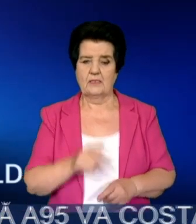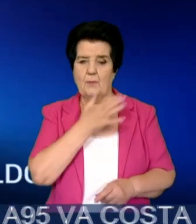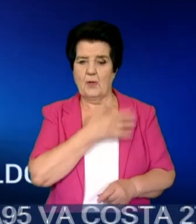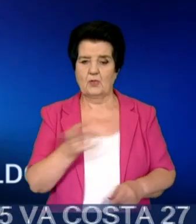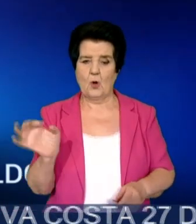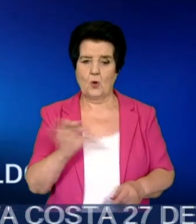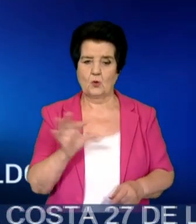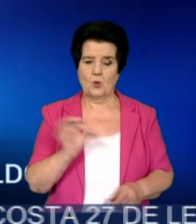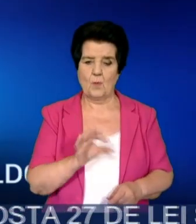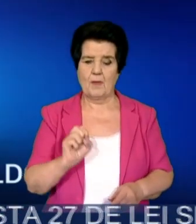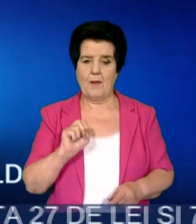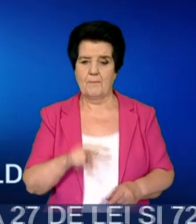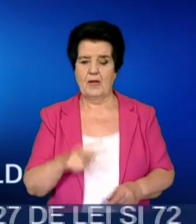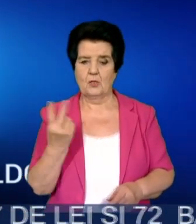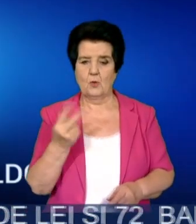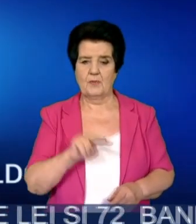perioada octombrie-aprilie